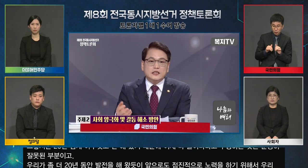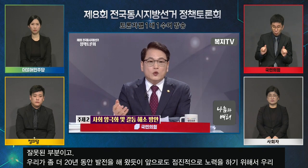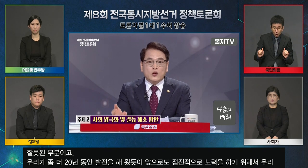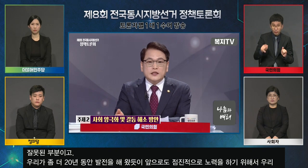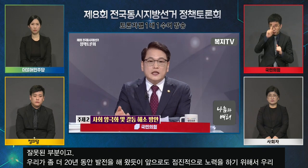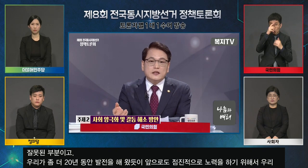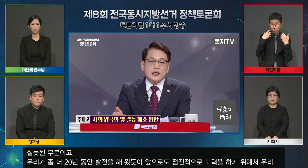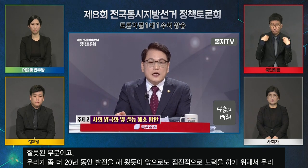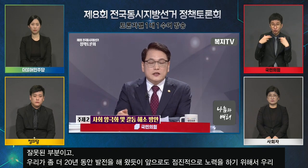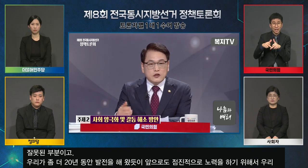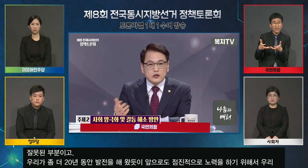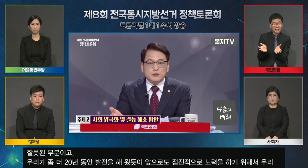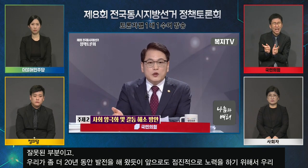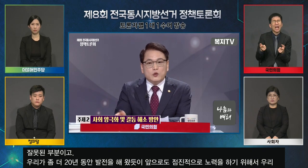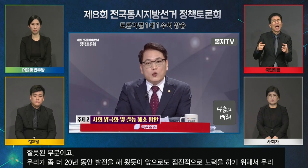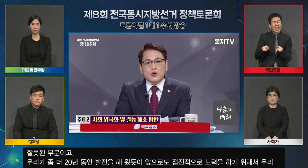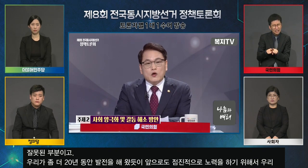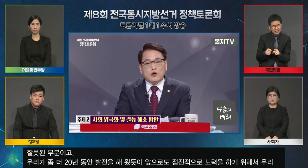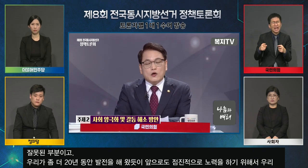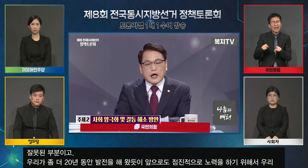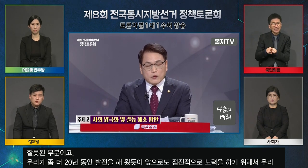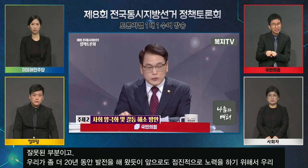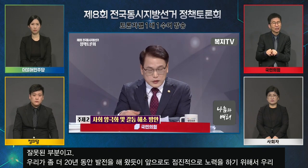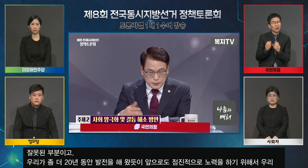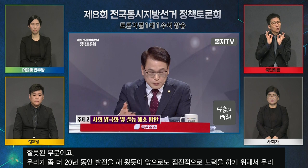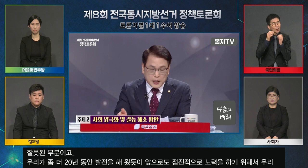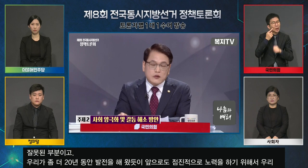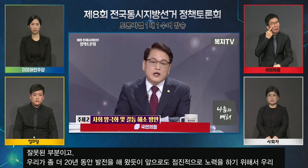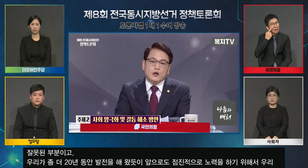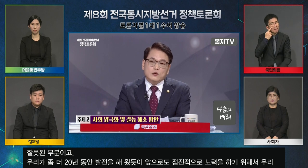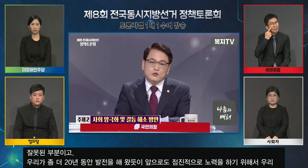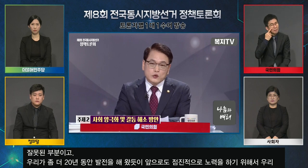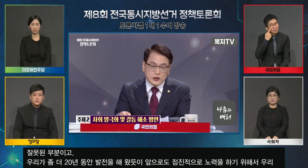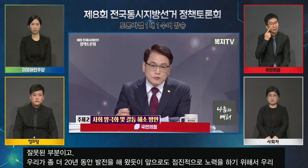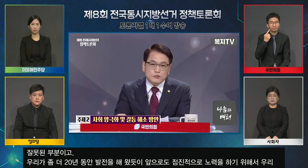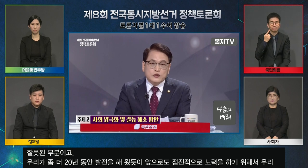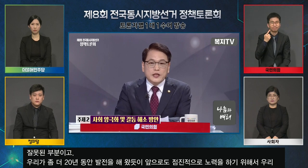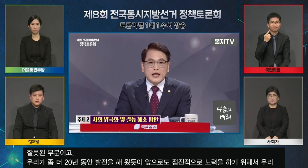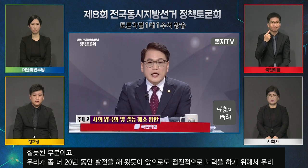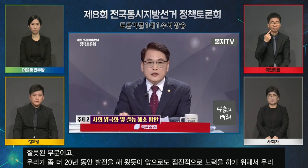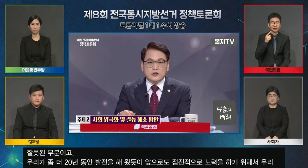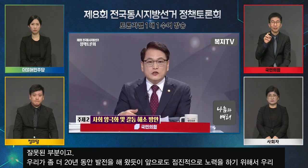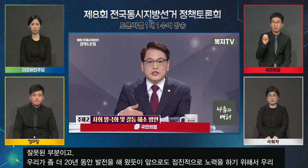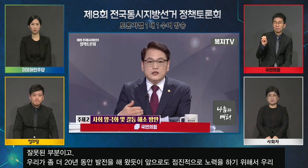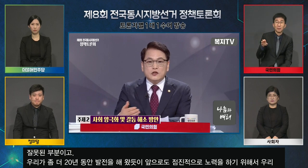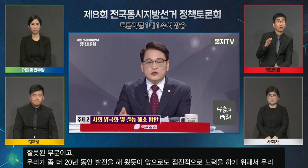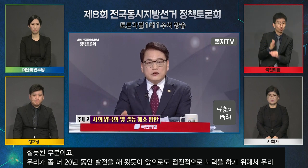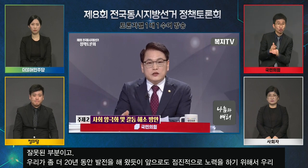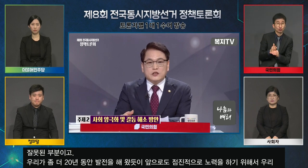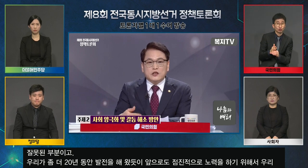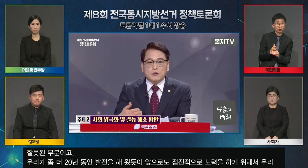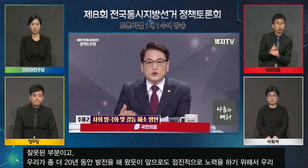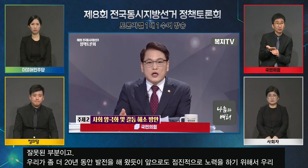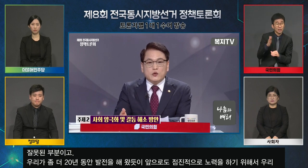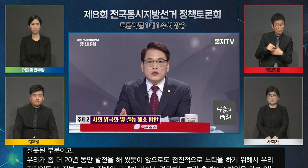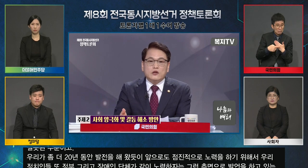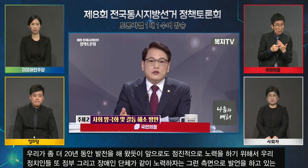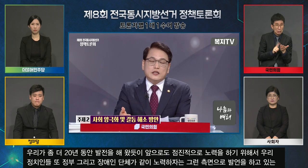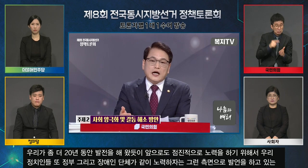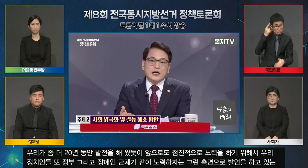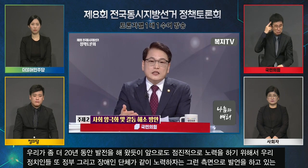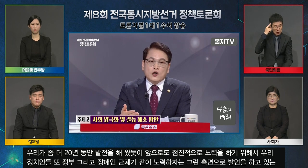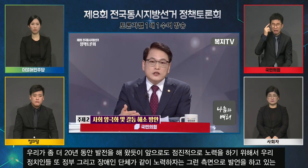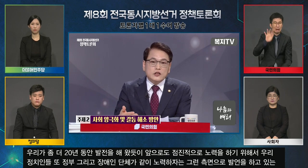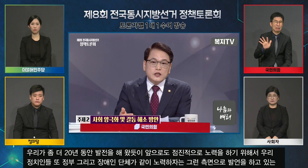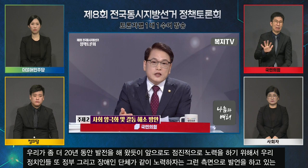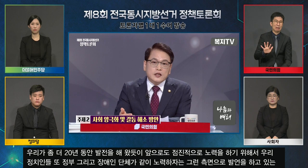단체가 같이 노력하자라는 그런 측면으로 발언을 하고 있는 부분인데 그런 진정성은 들여다보지 않고 이런